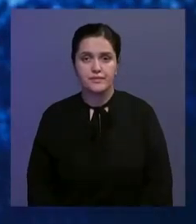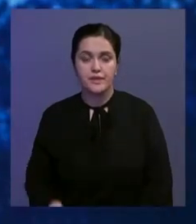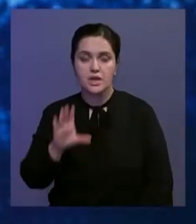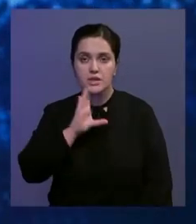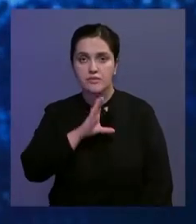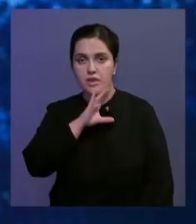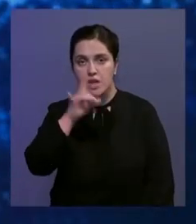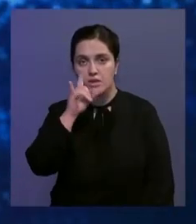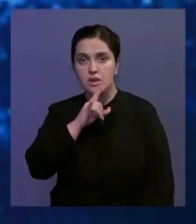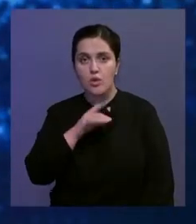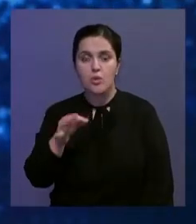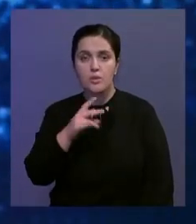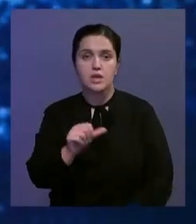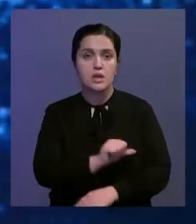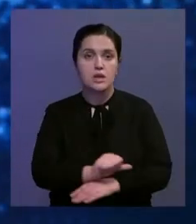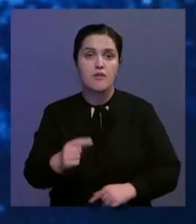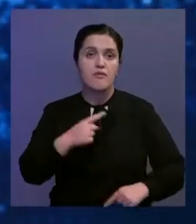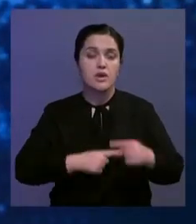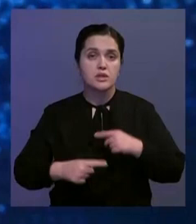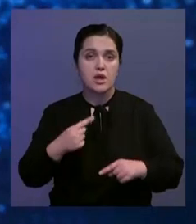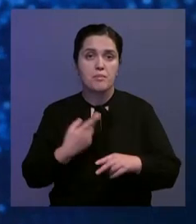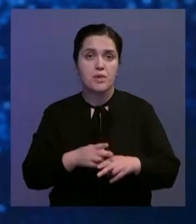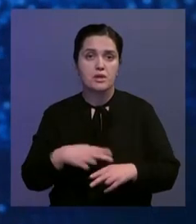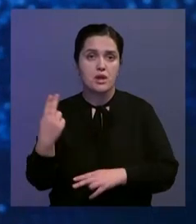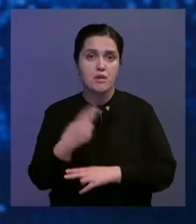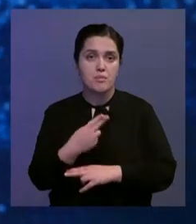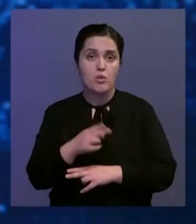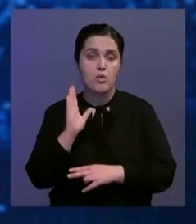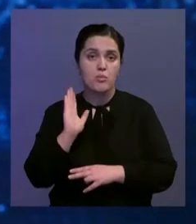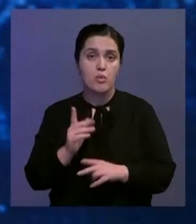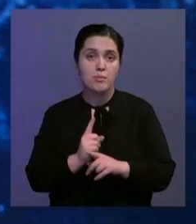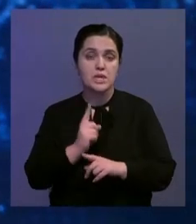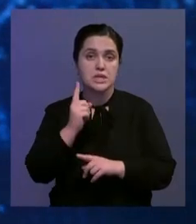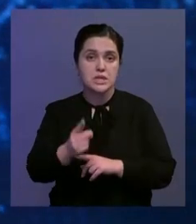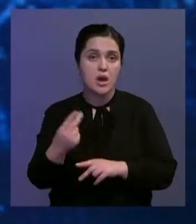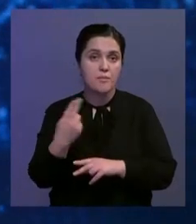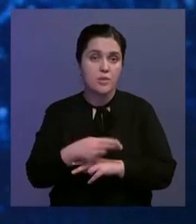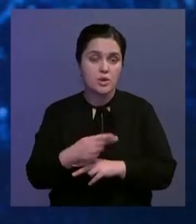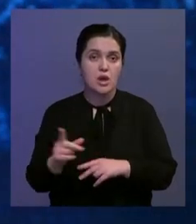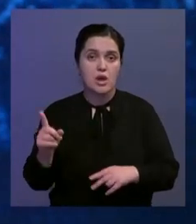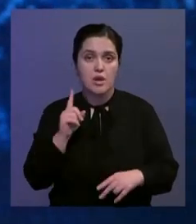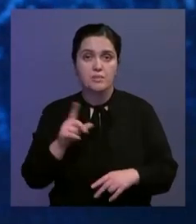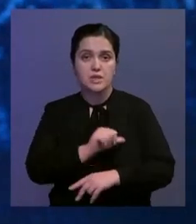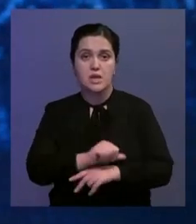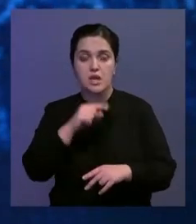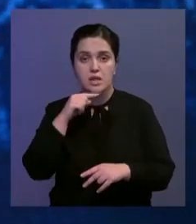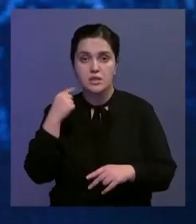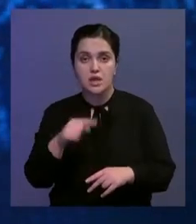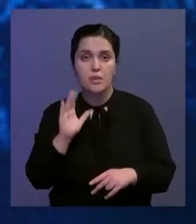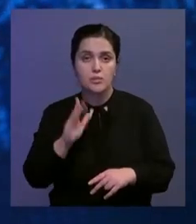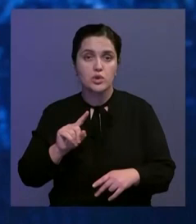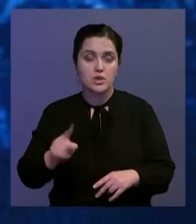В Северо-Казахстанской области на границу возвращают санитарные посты. При пересечении пунктов пропуска, которые установлены на границе с